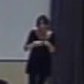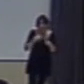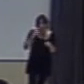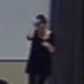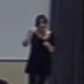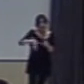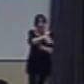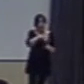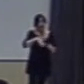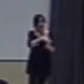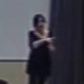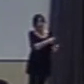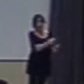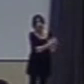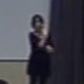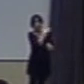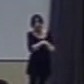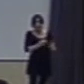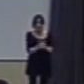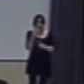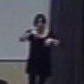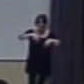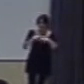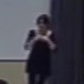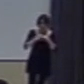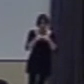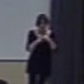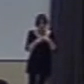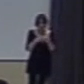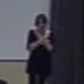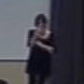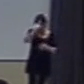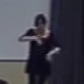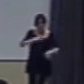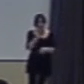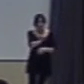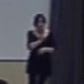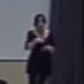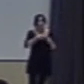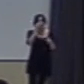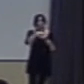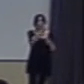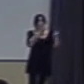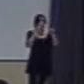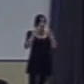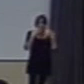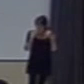no?, que ens ha portat a pensar que un taller com el d'avui té tot el sentit del món, i a més doncs, amb les persones que us agraeixo